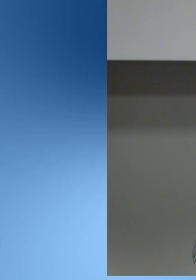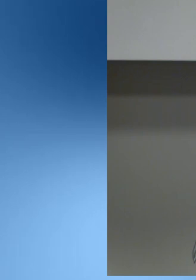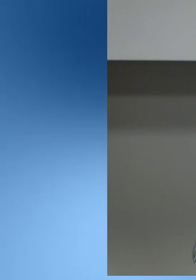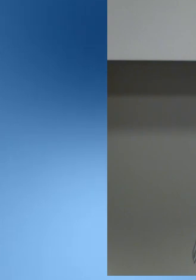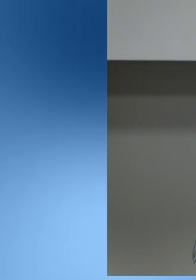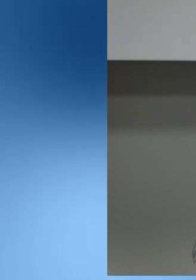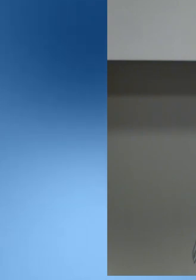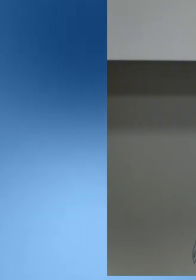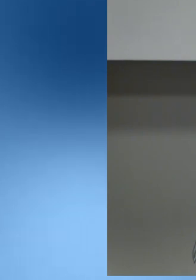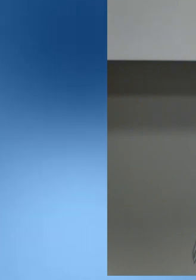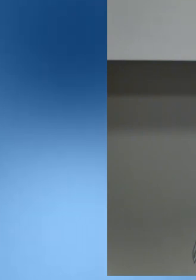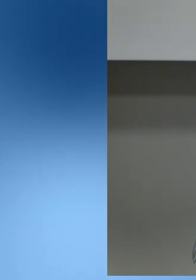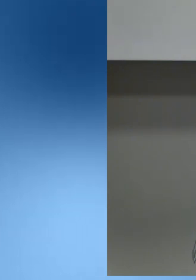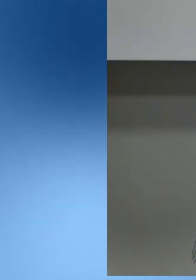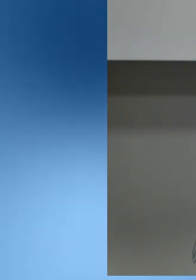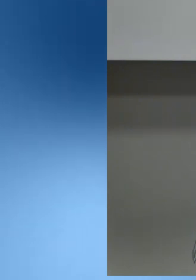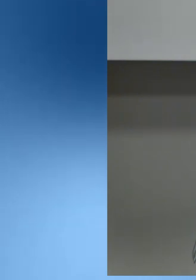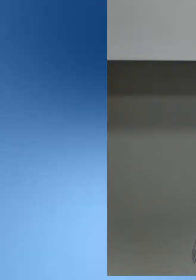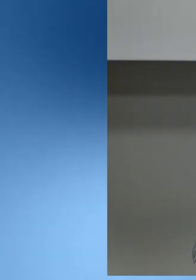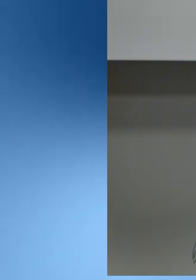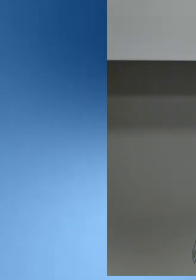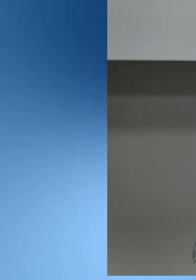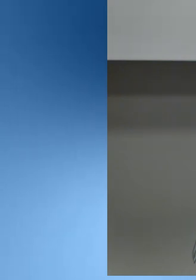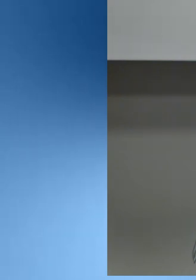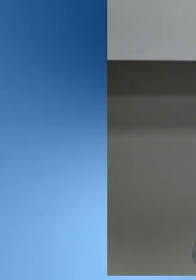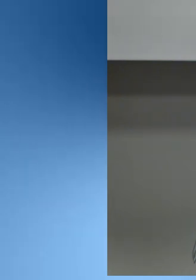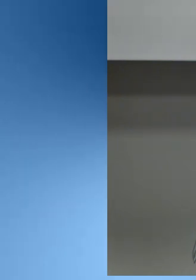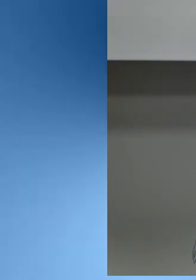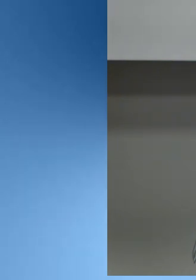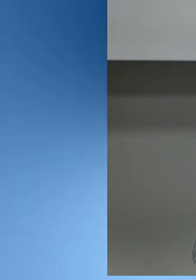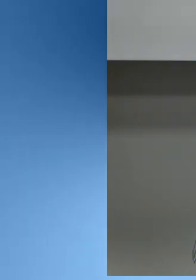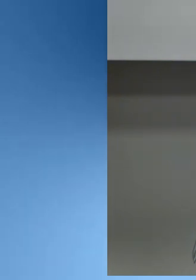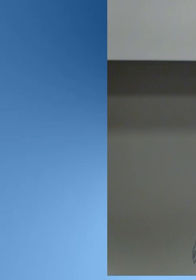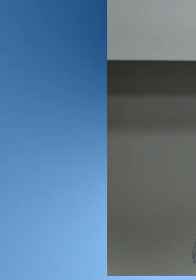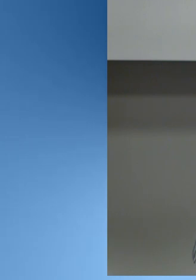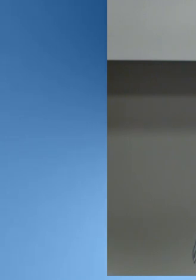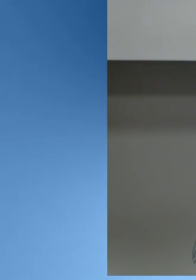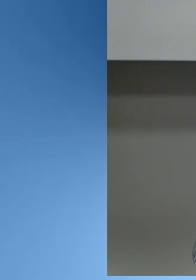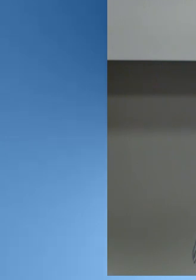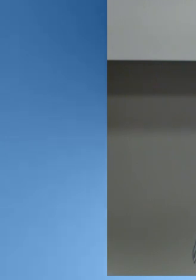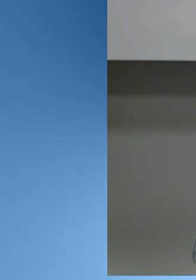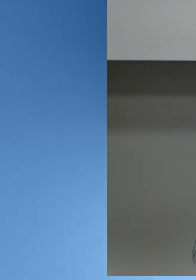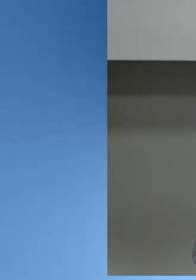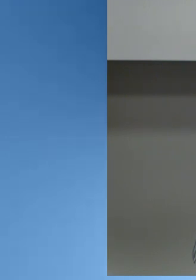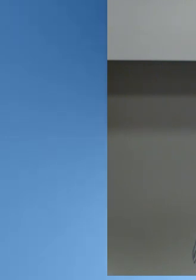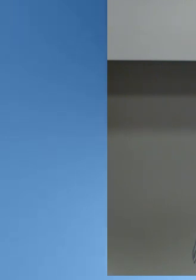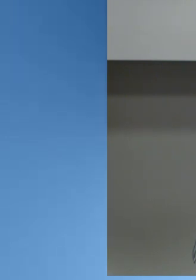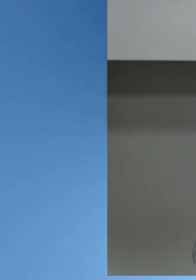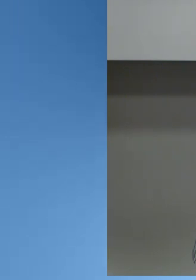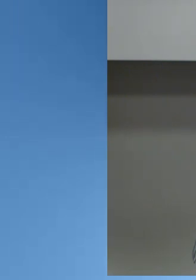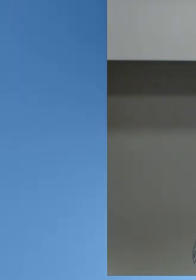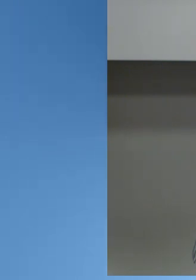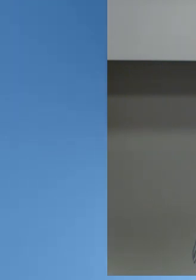Femmes même vote même vote libération numéro 10 on me signale le NPPV de Monsieur